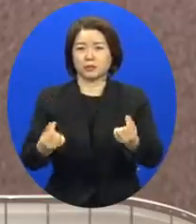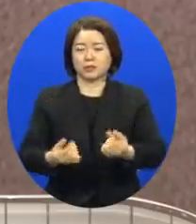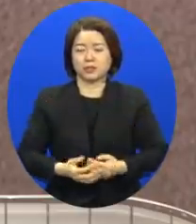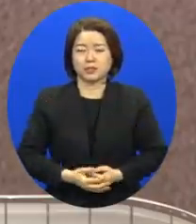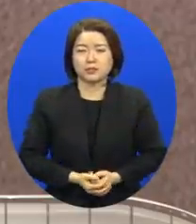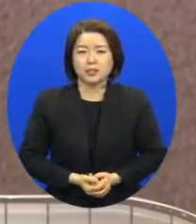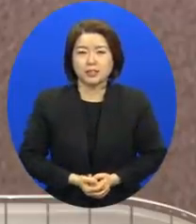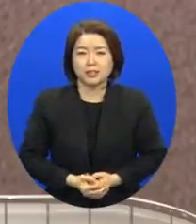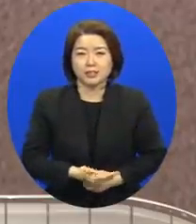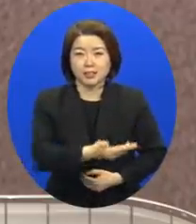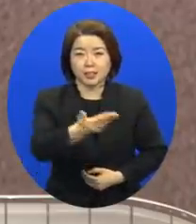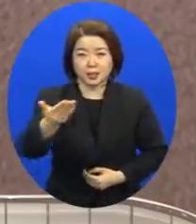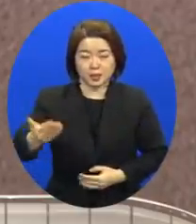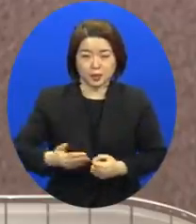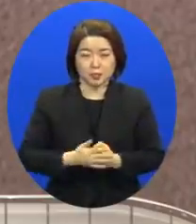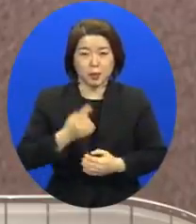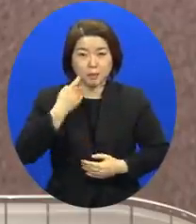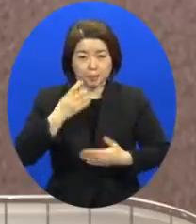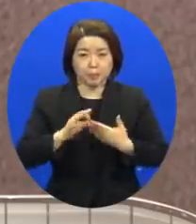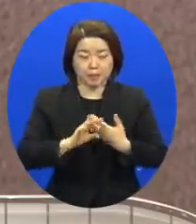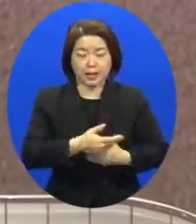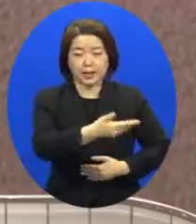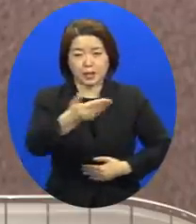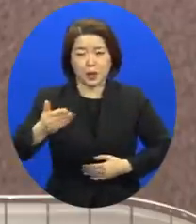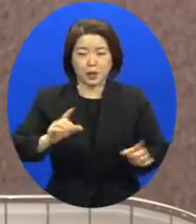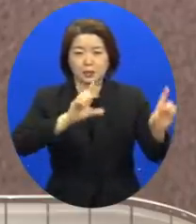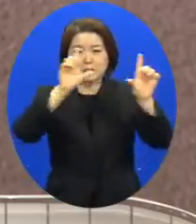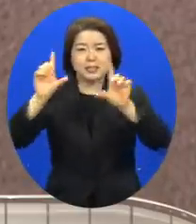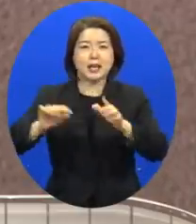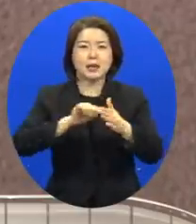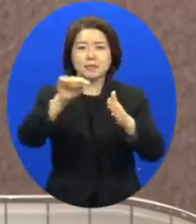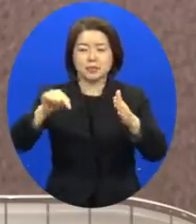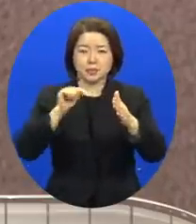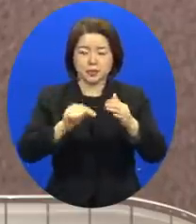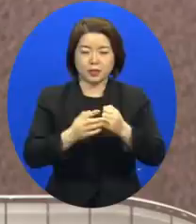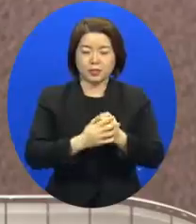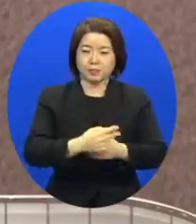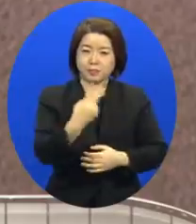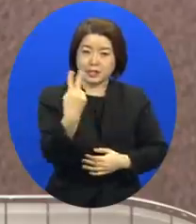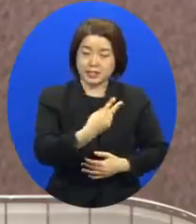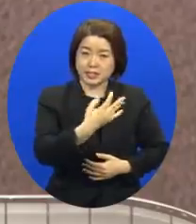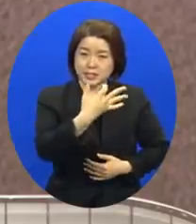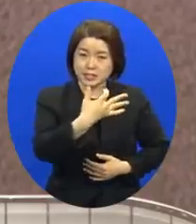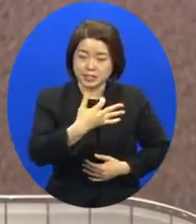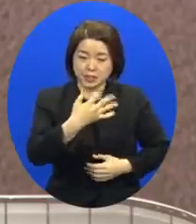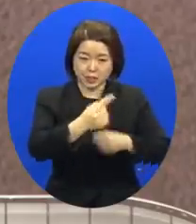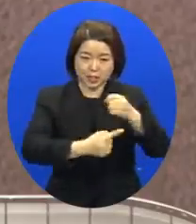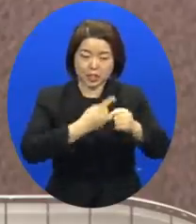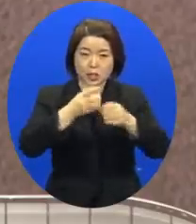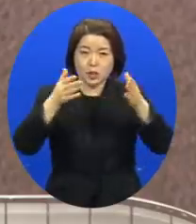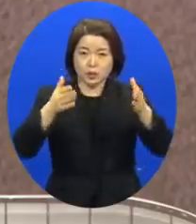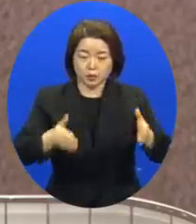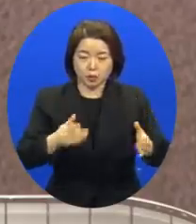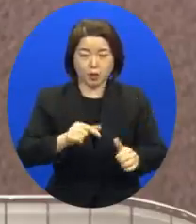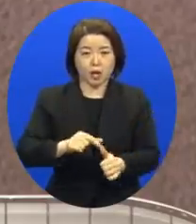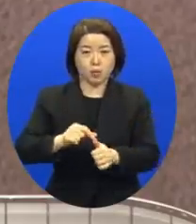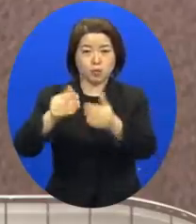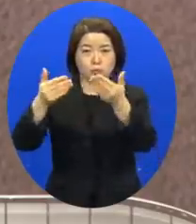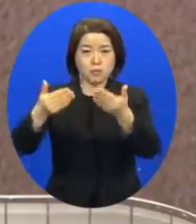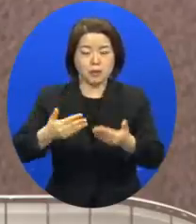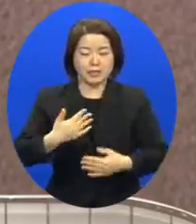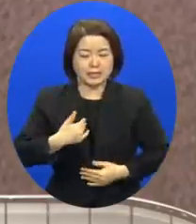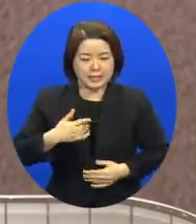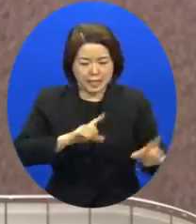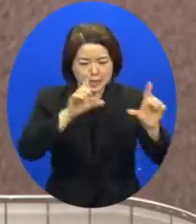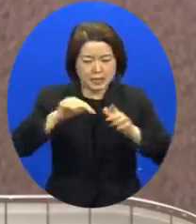여러분 만약에 여러분의 삶 속에 2019년 한해 동안 구원 받았다는 내 삶